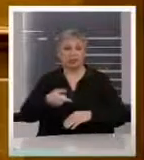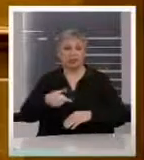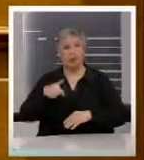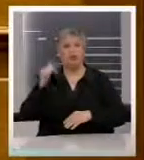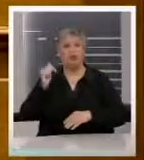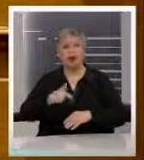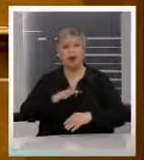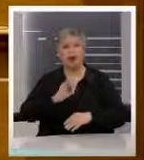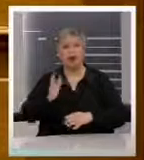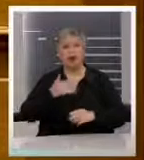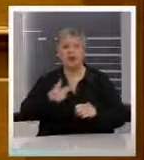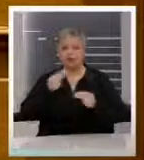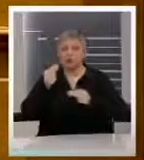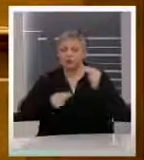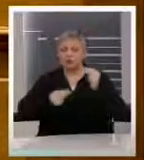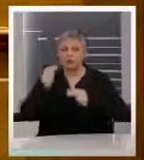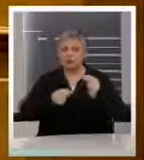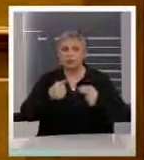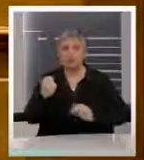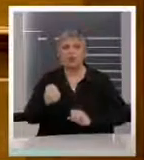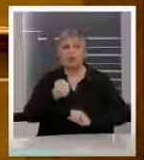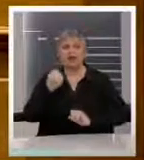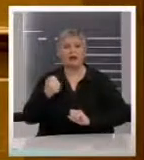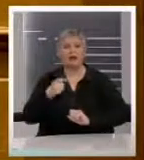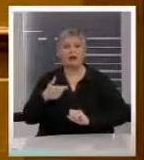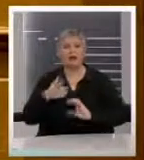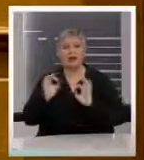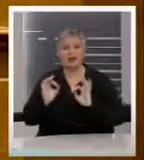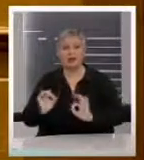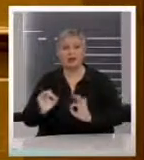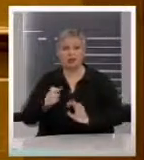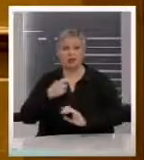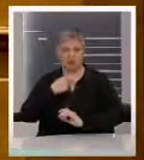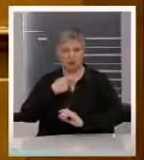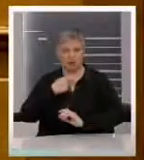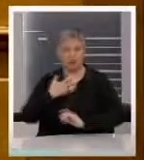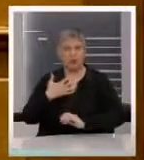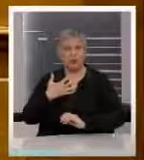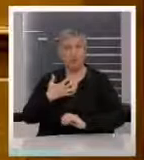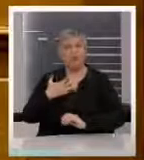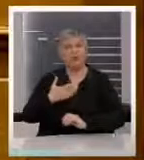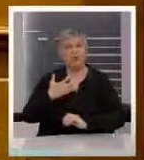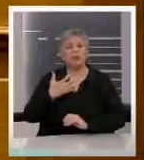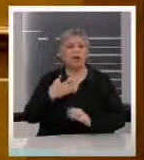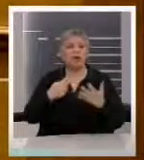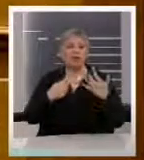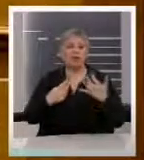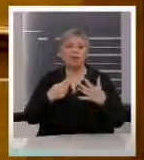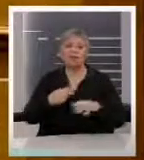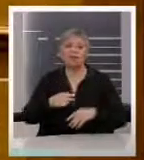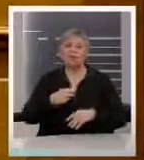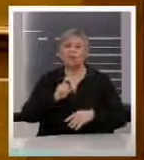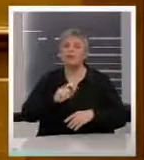σχεδιασμένες και πλήρως κοστολογημένες δράσεις των Γενικών Επιτελείων. Επιπλέον, περί τα 7 εκατομμύρια ευρώ αφορά σε μείωση του κόστους